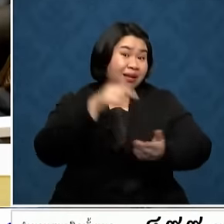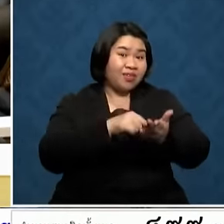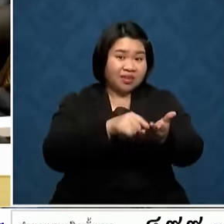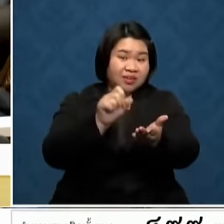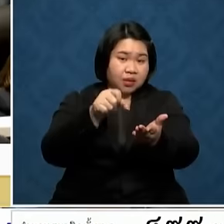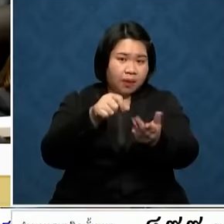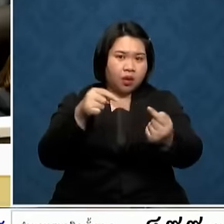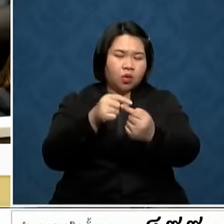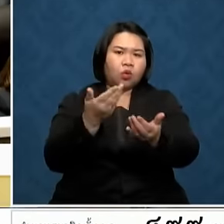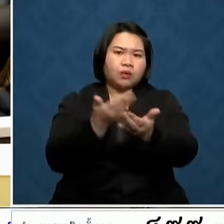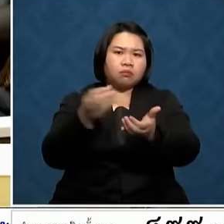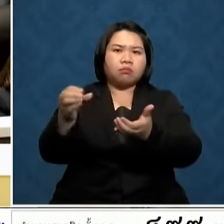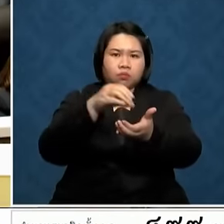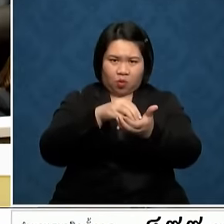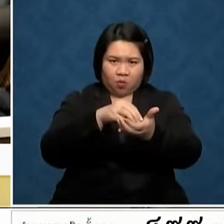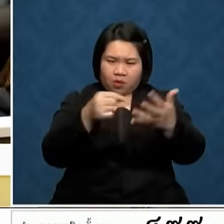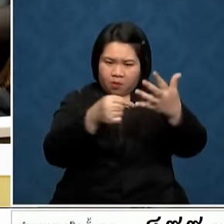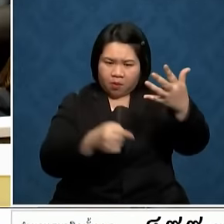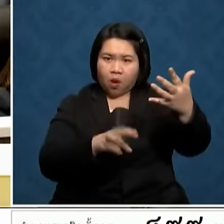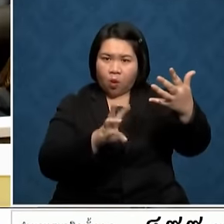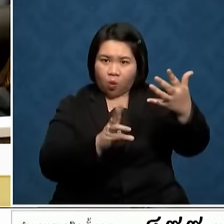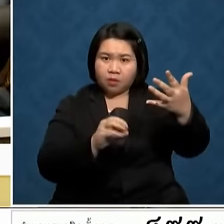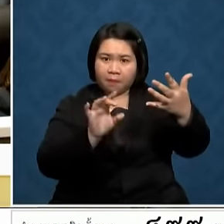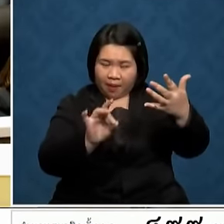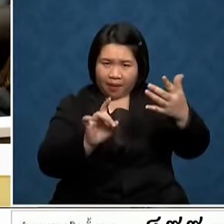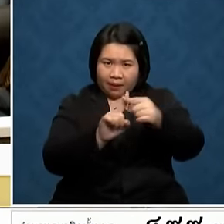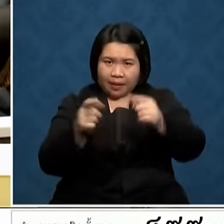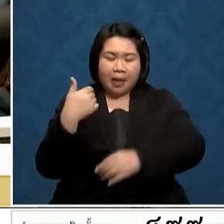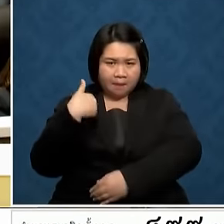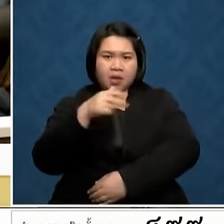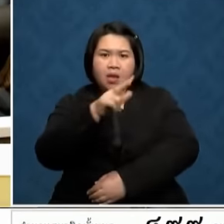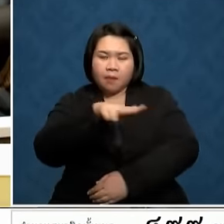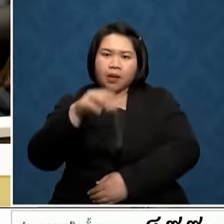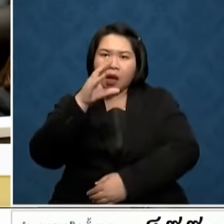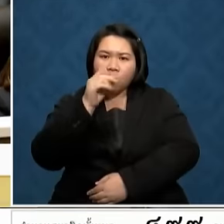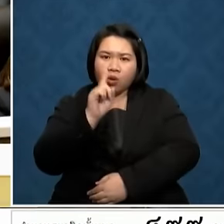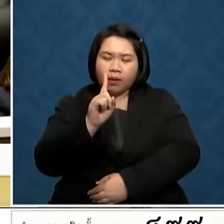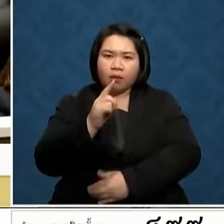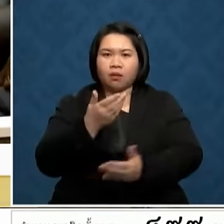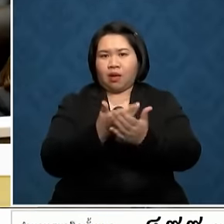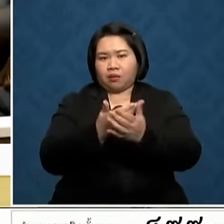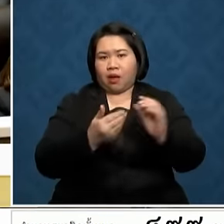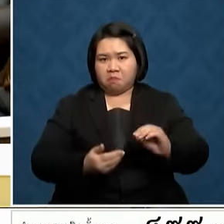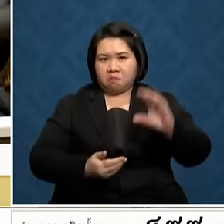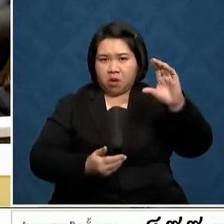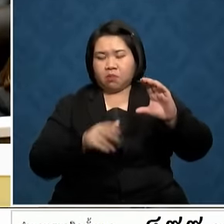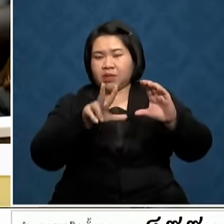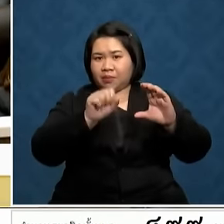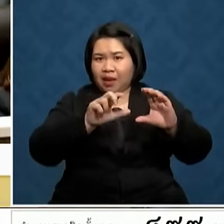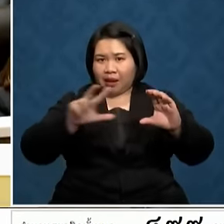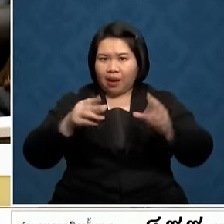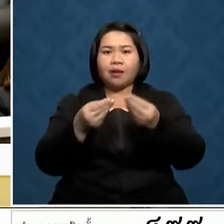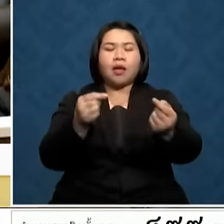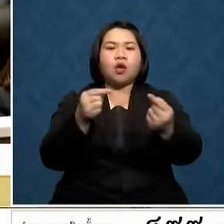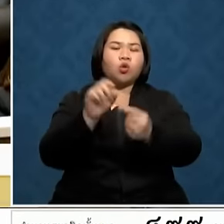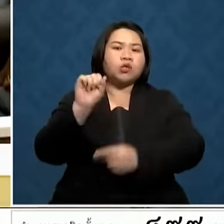มาทำ Digital Wallet ในข้อ 68 เทานั้นแตทพกเพื่ไยกเคยสัญญาไวเชนกครั วาจะเพิมงปณสูงถึง 3,000, ลานบาทให้กัสวสดการ